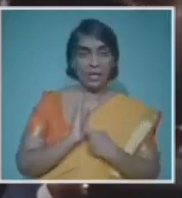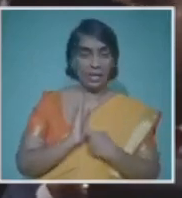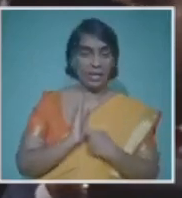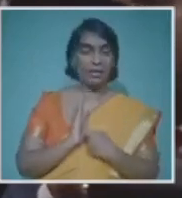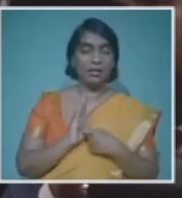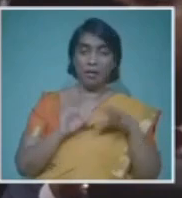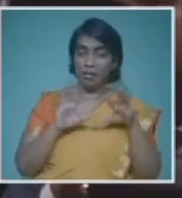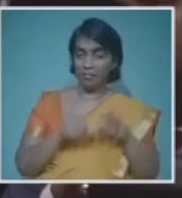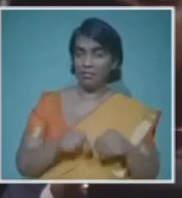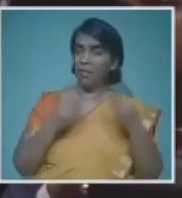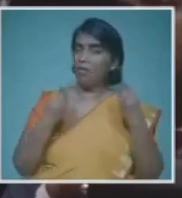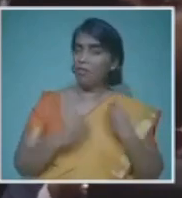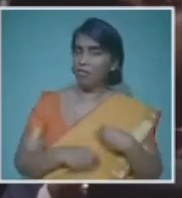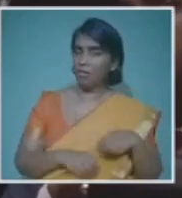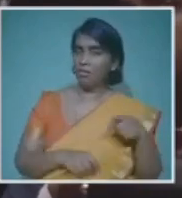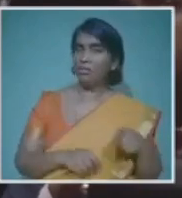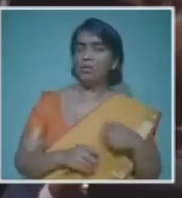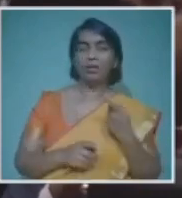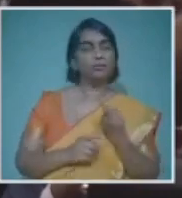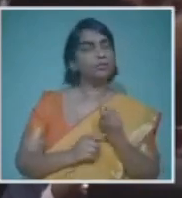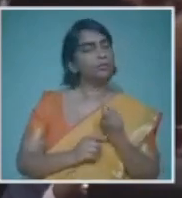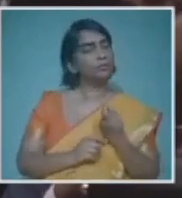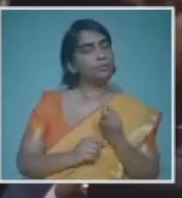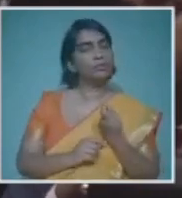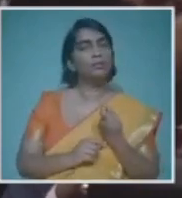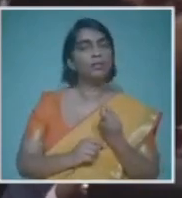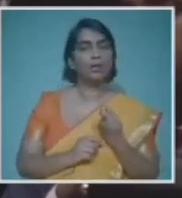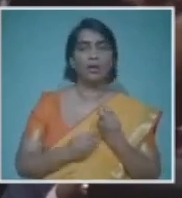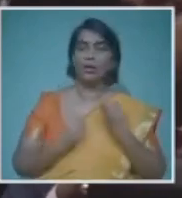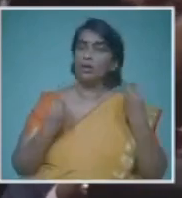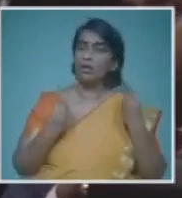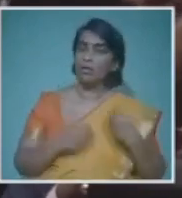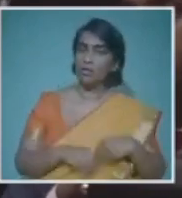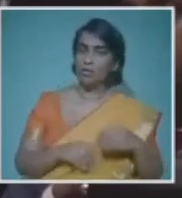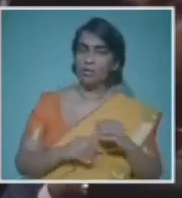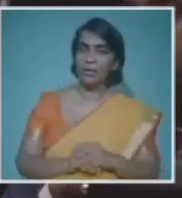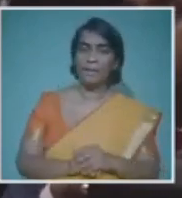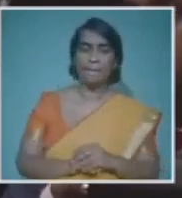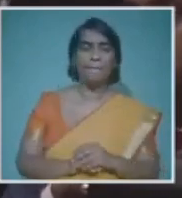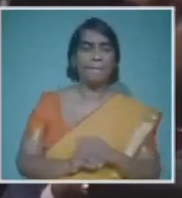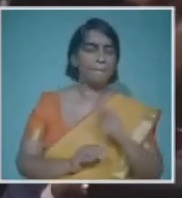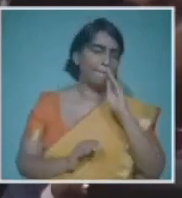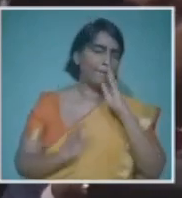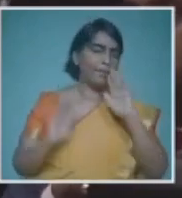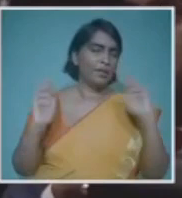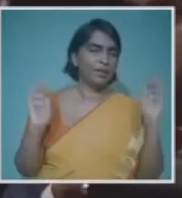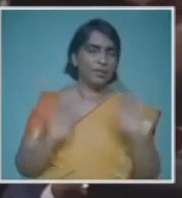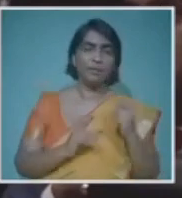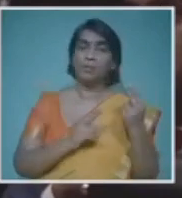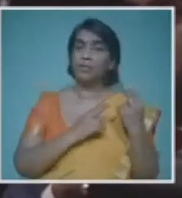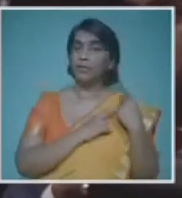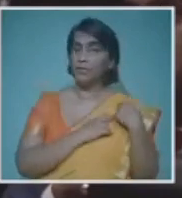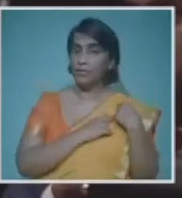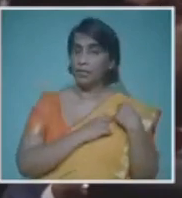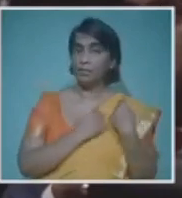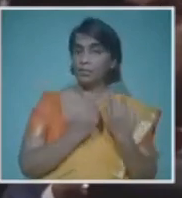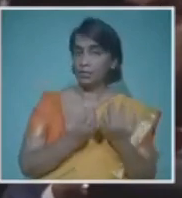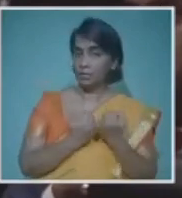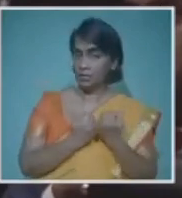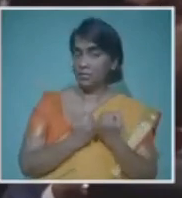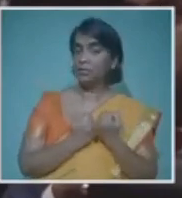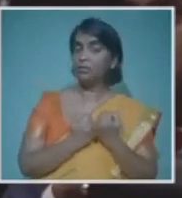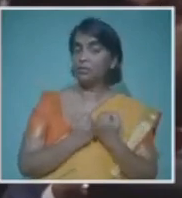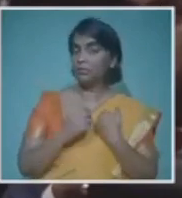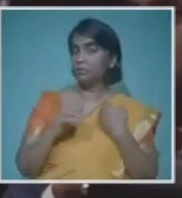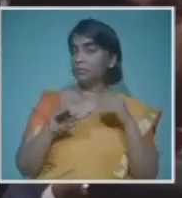ආධිපත්‍ය බිඳ වැටිලා ආර්ථිකය කඩා වැටිලා කොටිම කියනවා නම් මේ වගකීම් බාරගන්න කෙනෙක්